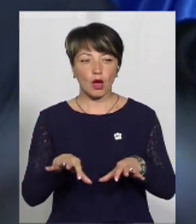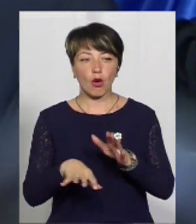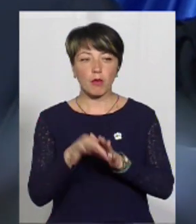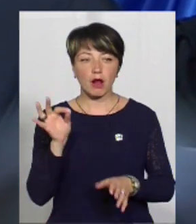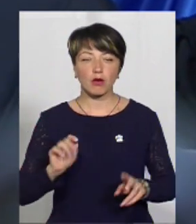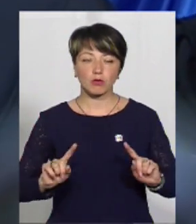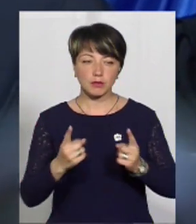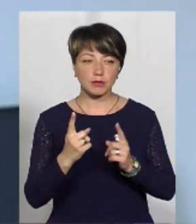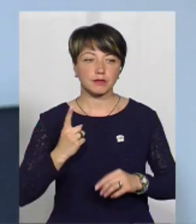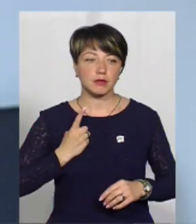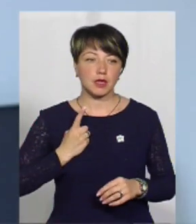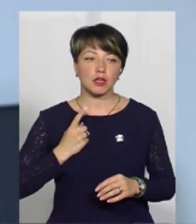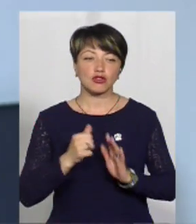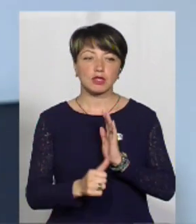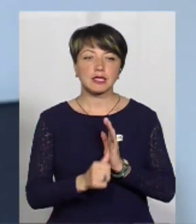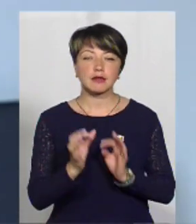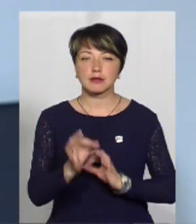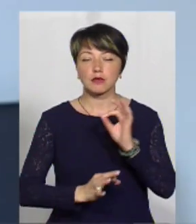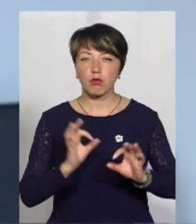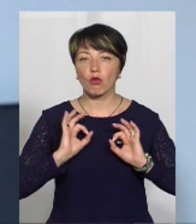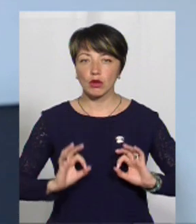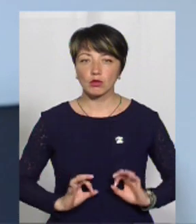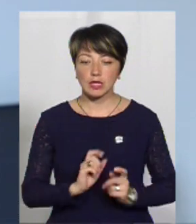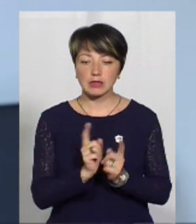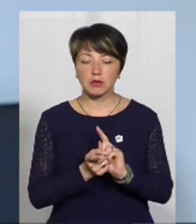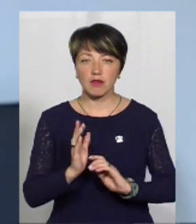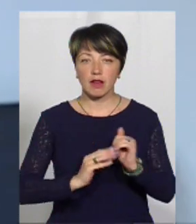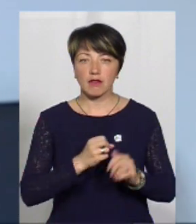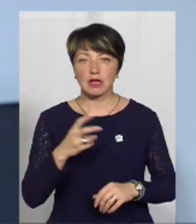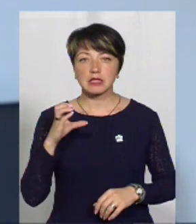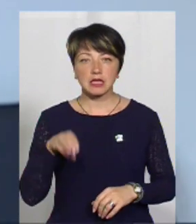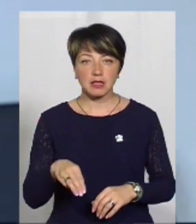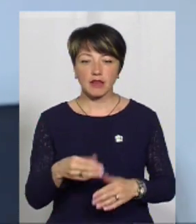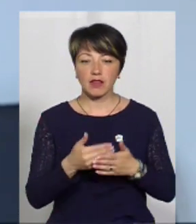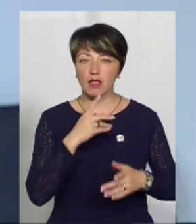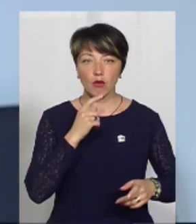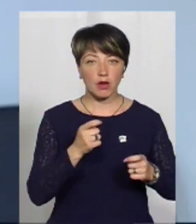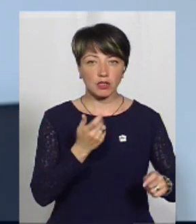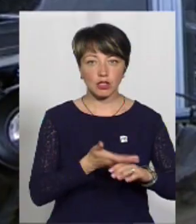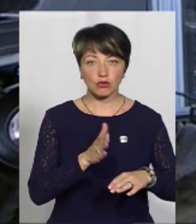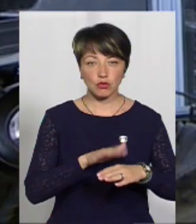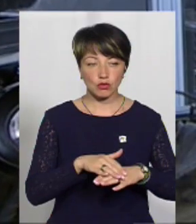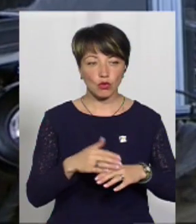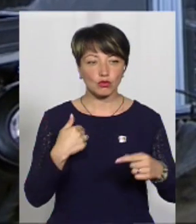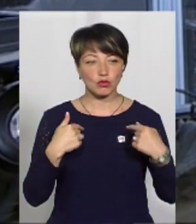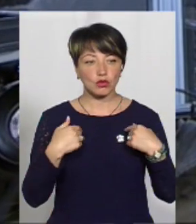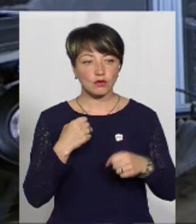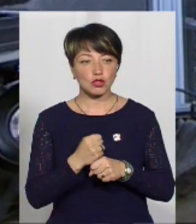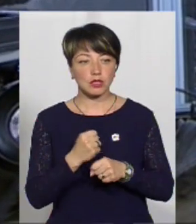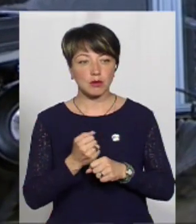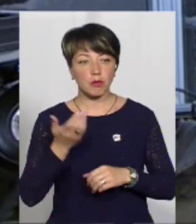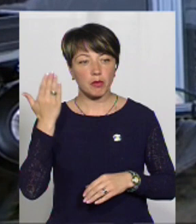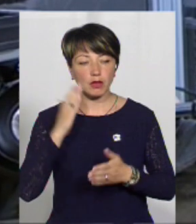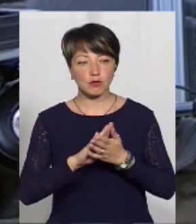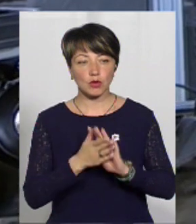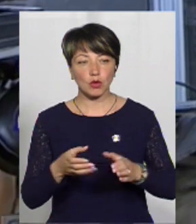утримання під вартою на 60 діб. Прокуратура кілька разів змінювала кваліфікацію статті від необережного тяжкого тілесного ушкодження, вчиненого за попередньою